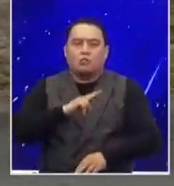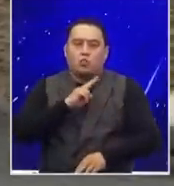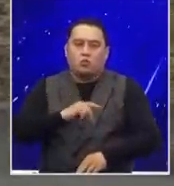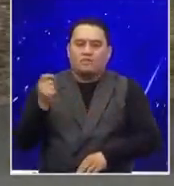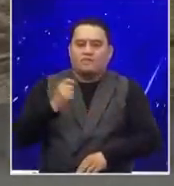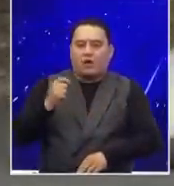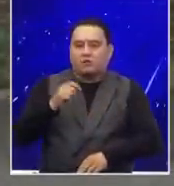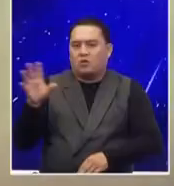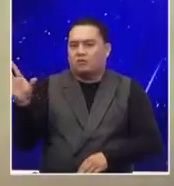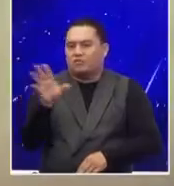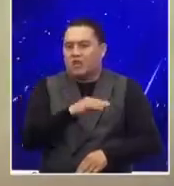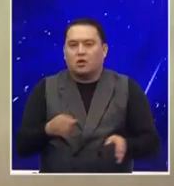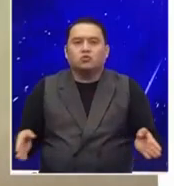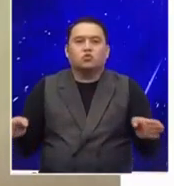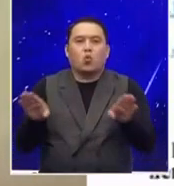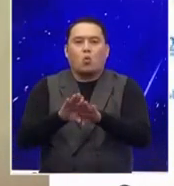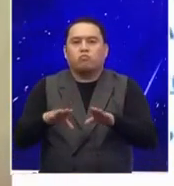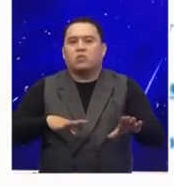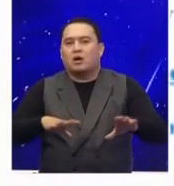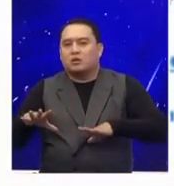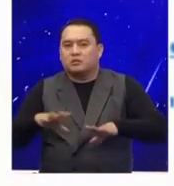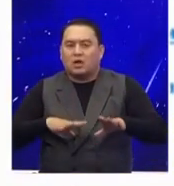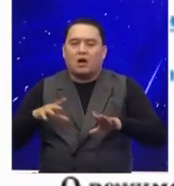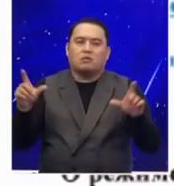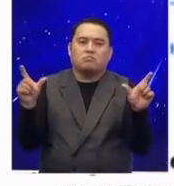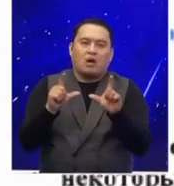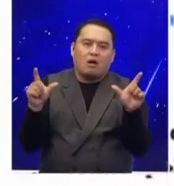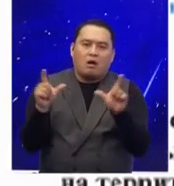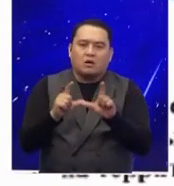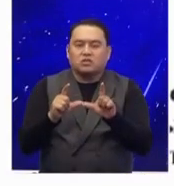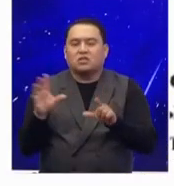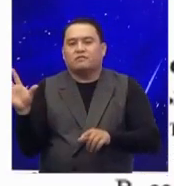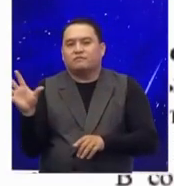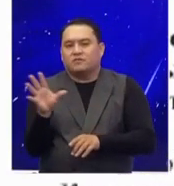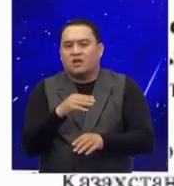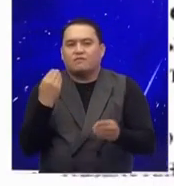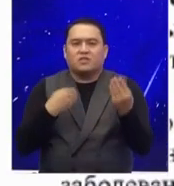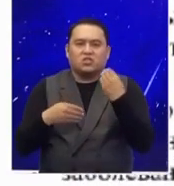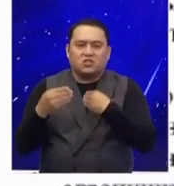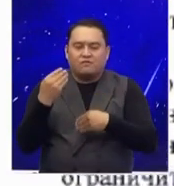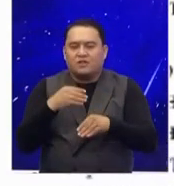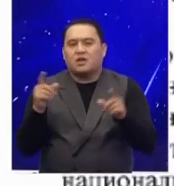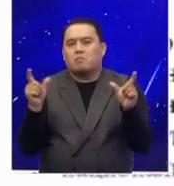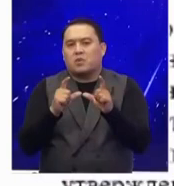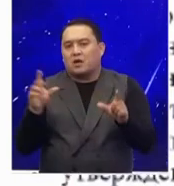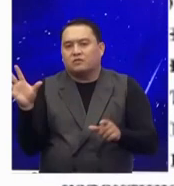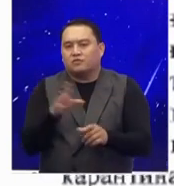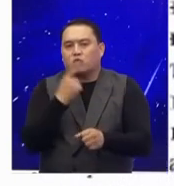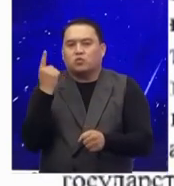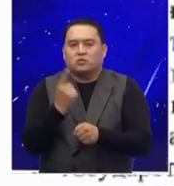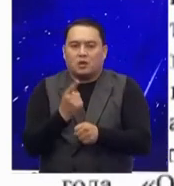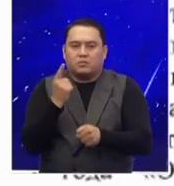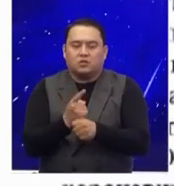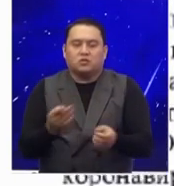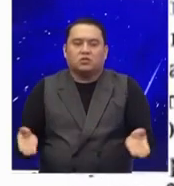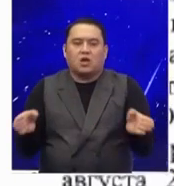дни подлежат закрытию крупные объекты торговли, непродовольственные и продовольственные крытые рынки. Напомним, распоряжение